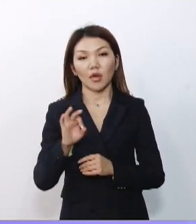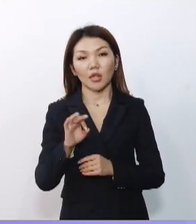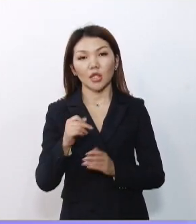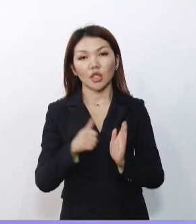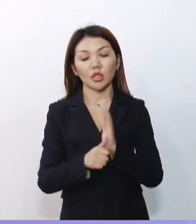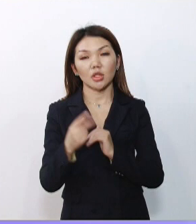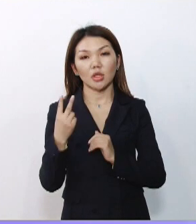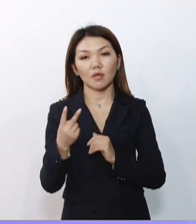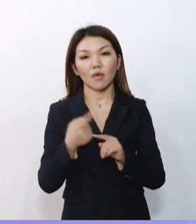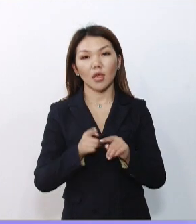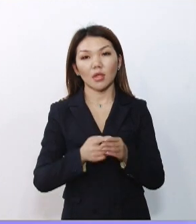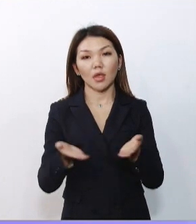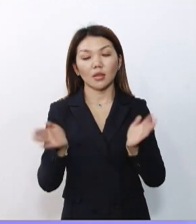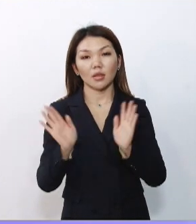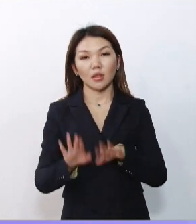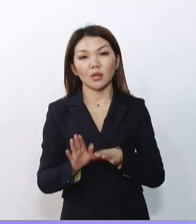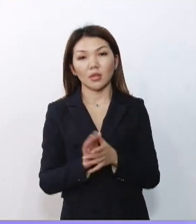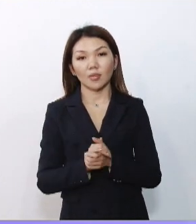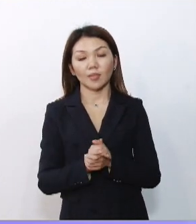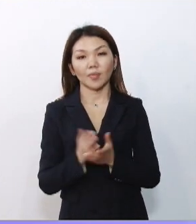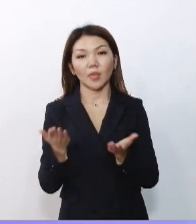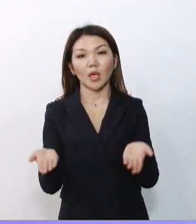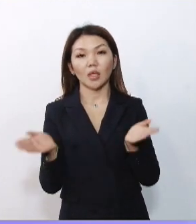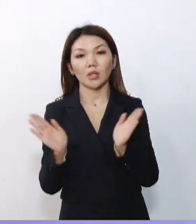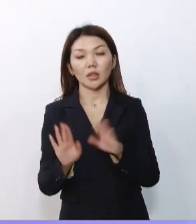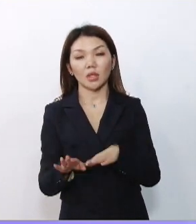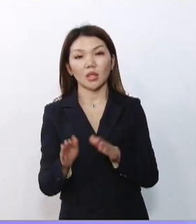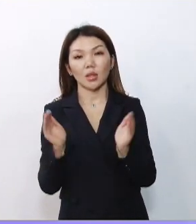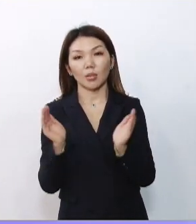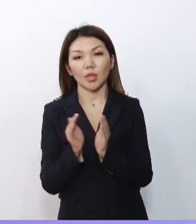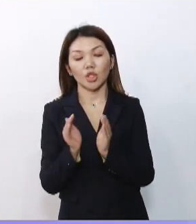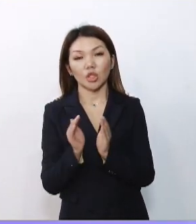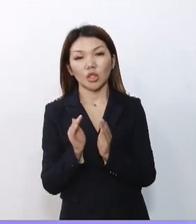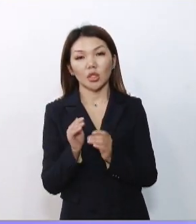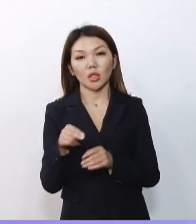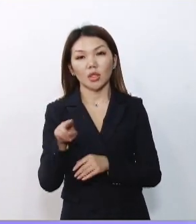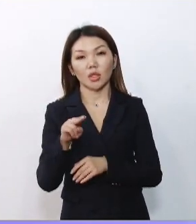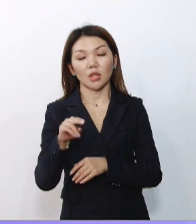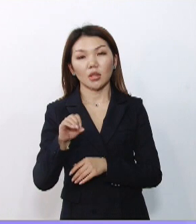62 – это остаток. Остаток меньше делителя.